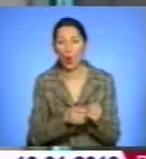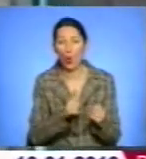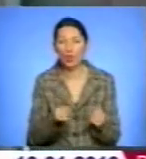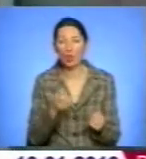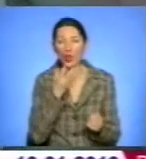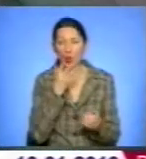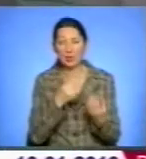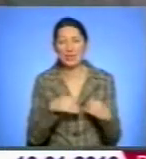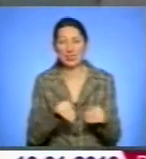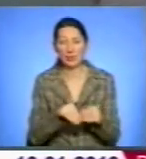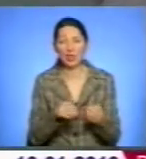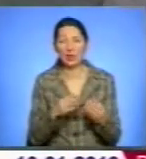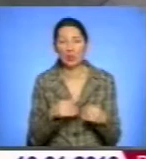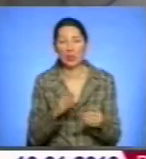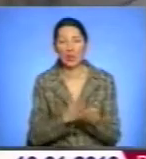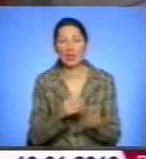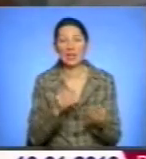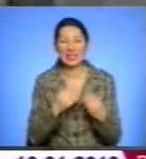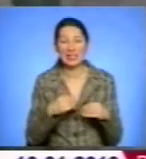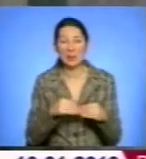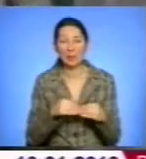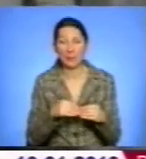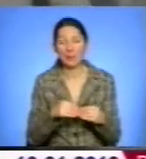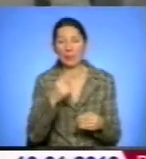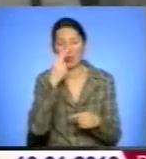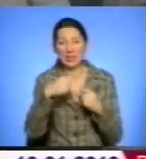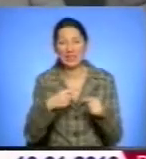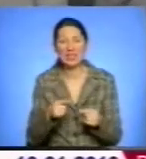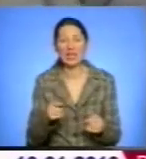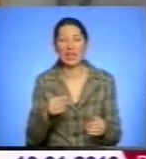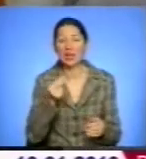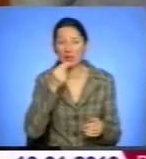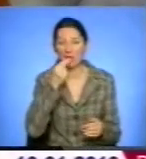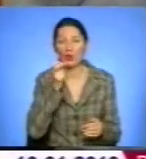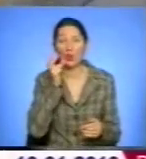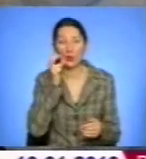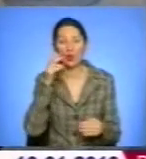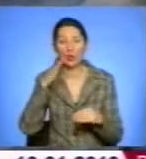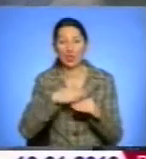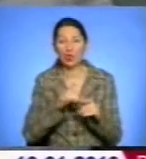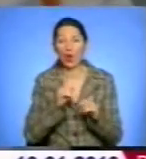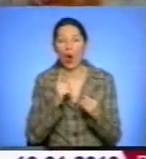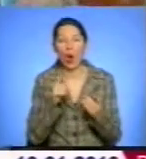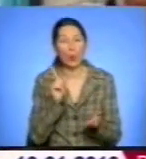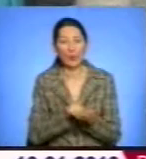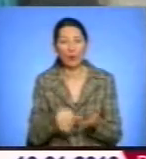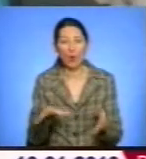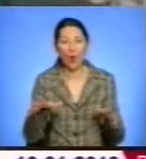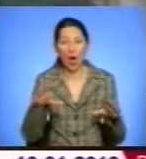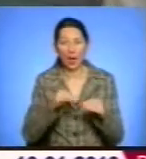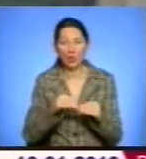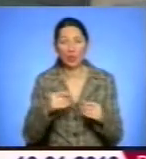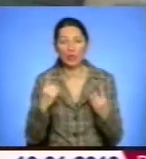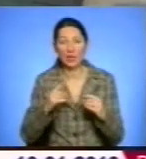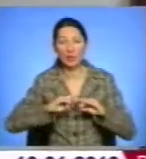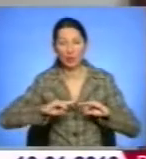родини Долгових є свої сімейні традиції. Снідають, обідають і вечеряють обов'язково всі разом за великим столом. Їжу готує